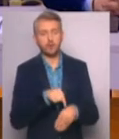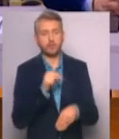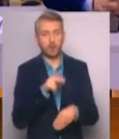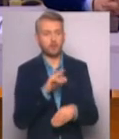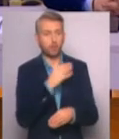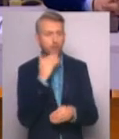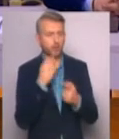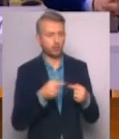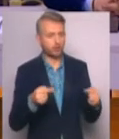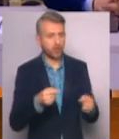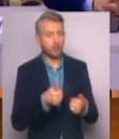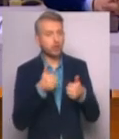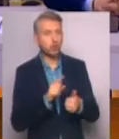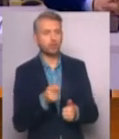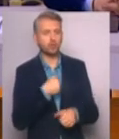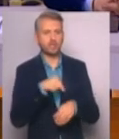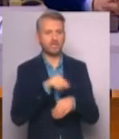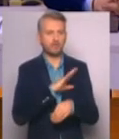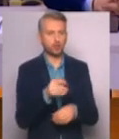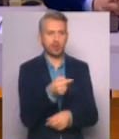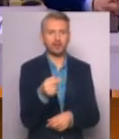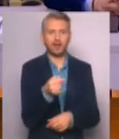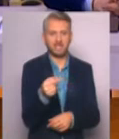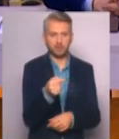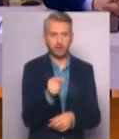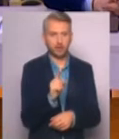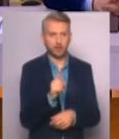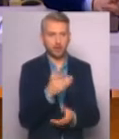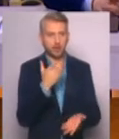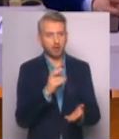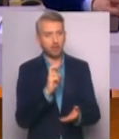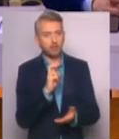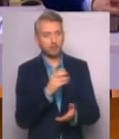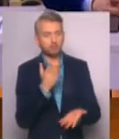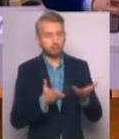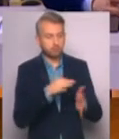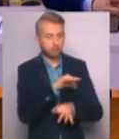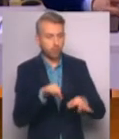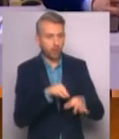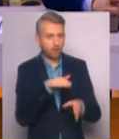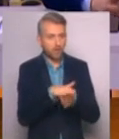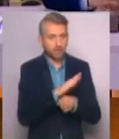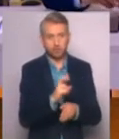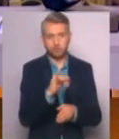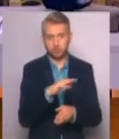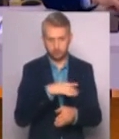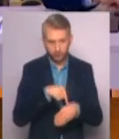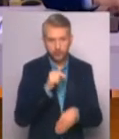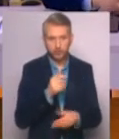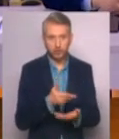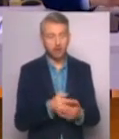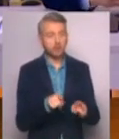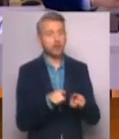багатьом речам. Це добре, що ми не відчули його негативі, ці проекти, що вони не були б реалізовані. Так само проект по метро. Ми бачимо